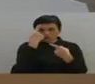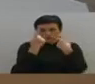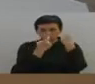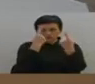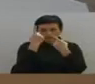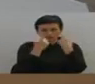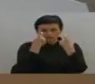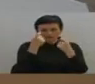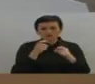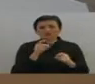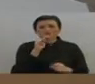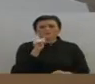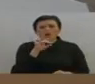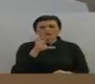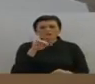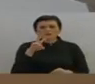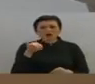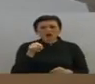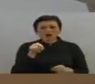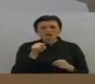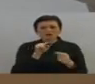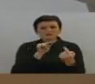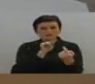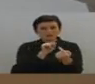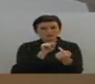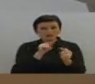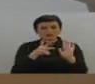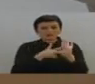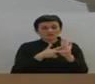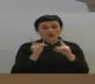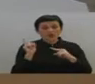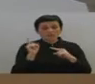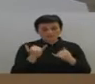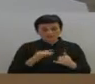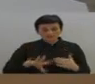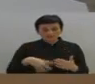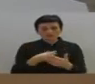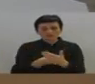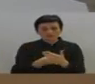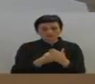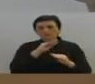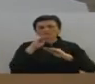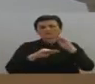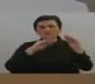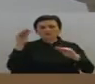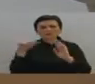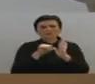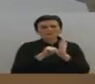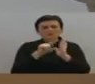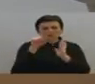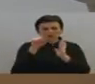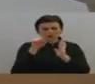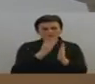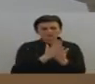წინააღმდეგ ბრძოლასთან დაკავშირებით. 8 აპრილიდან დღემდე დაახლოებით დამონტაჟებულია 3061 ფერომონი